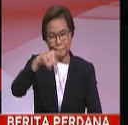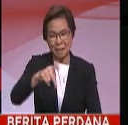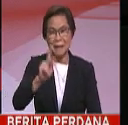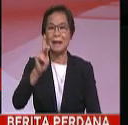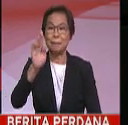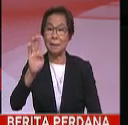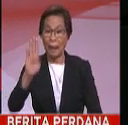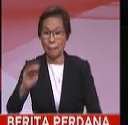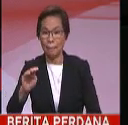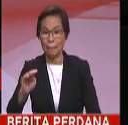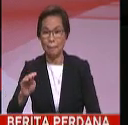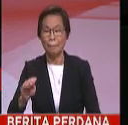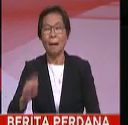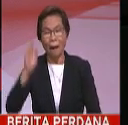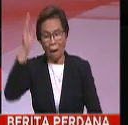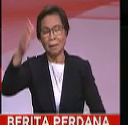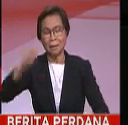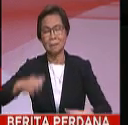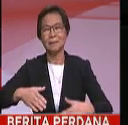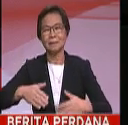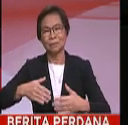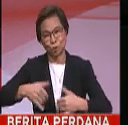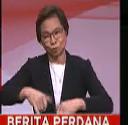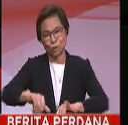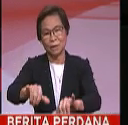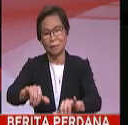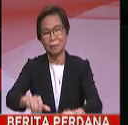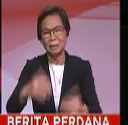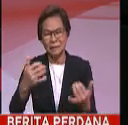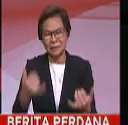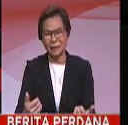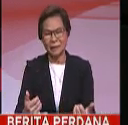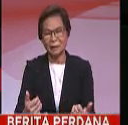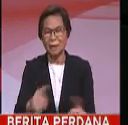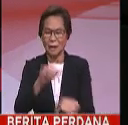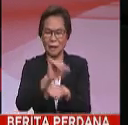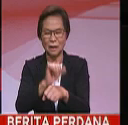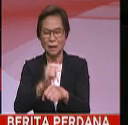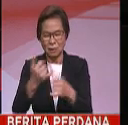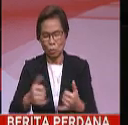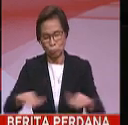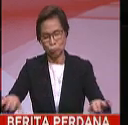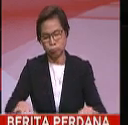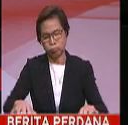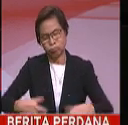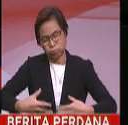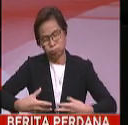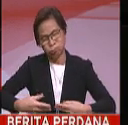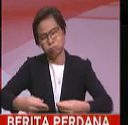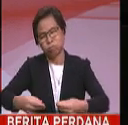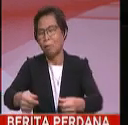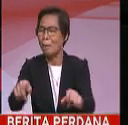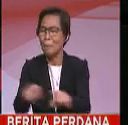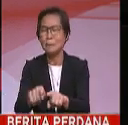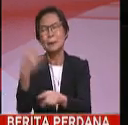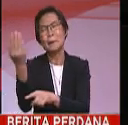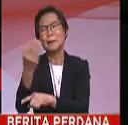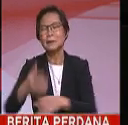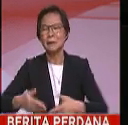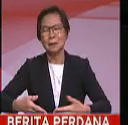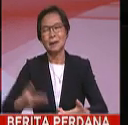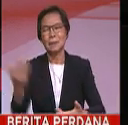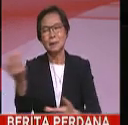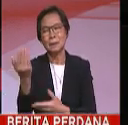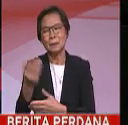akan berjalan lah. So sekarang ni kerja semua sedang berjalan, kita berjalan macam biasa. Cuma sekarang